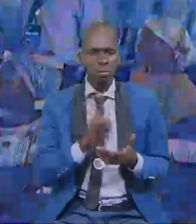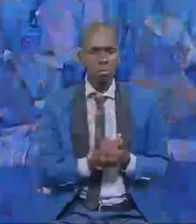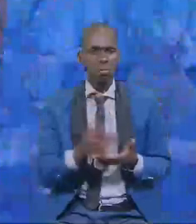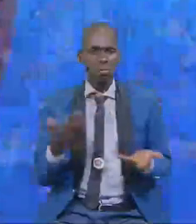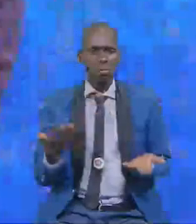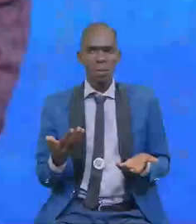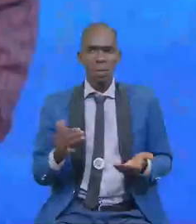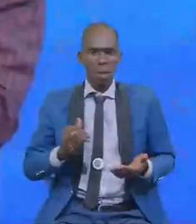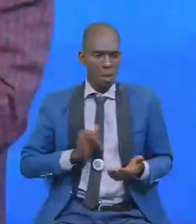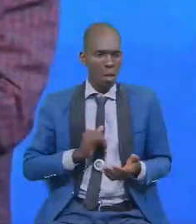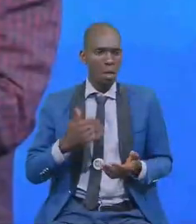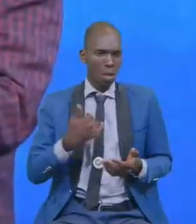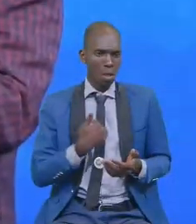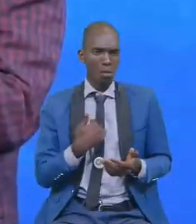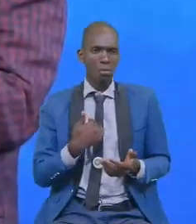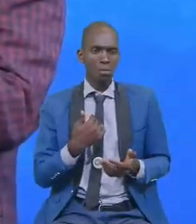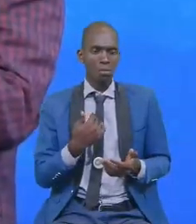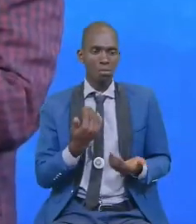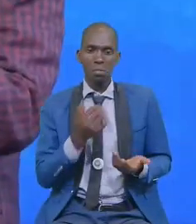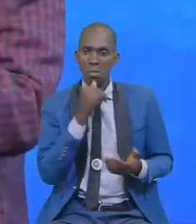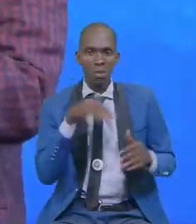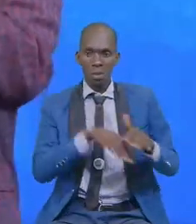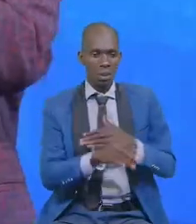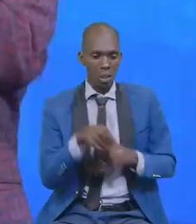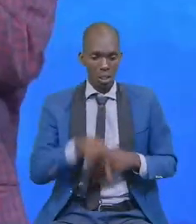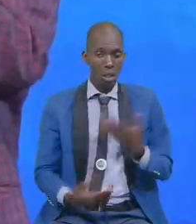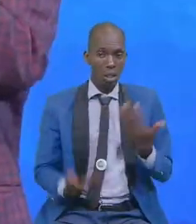Ah, je pensais que tu te dis, mais je pense que l'enfer est dans l'avenir.